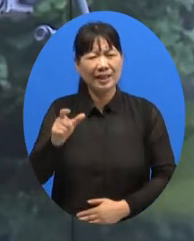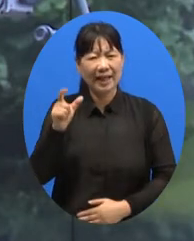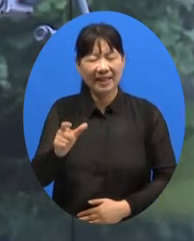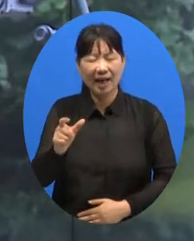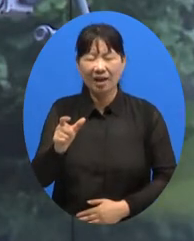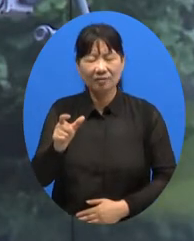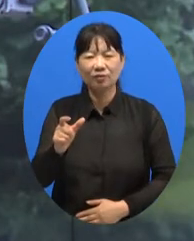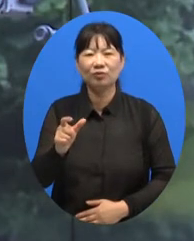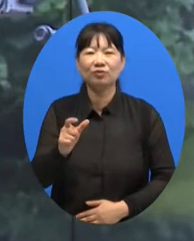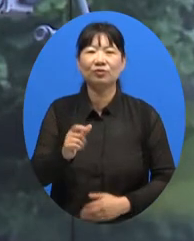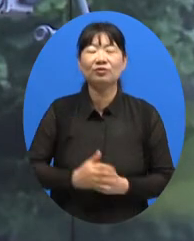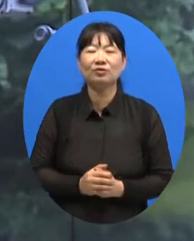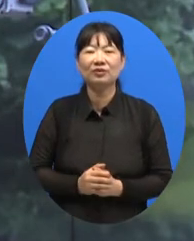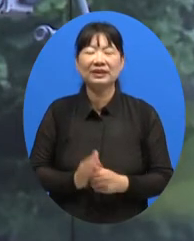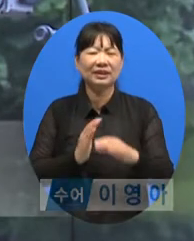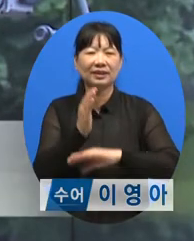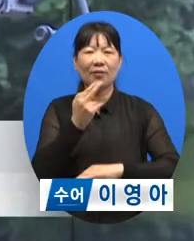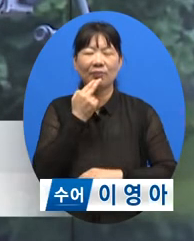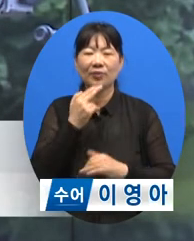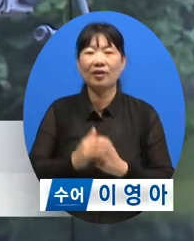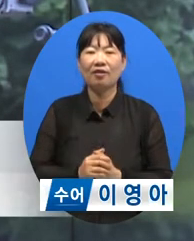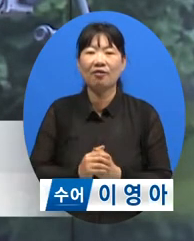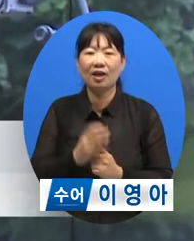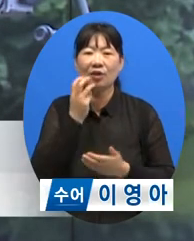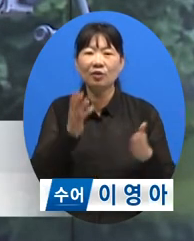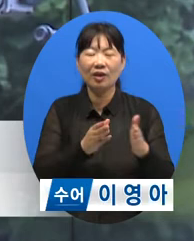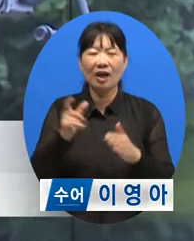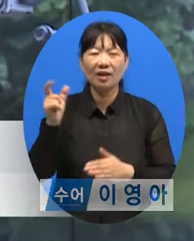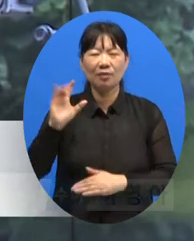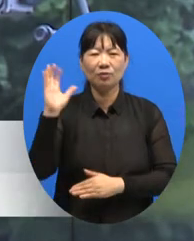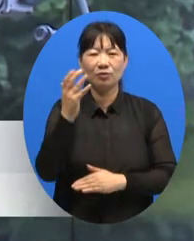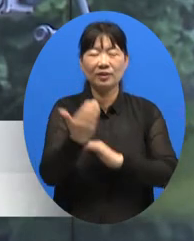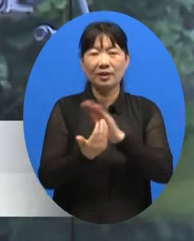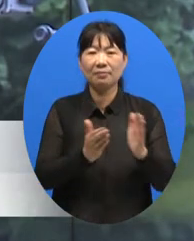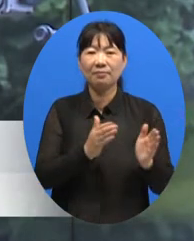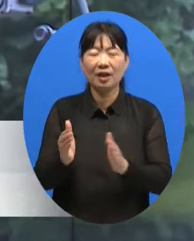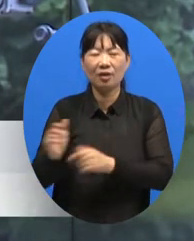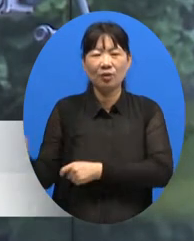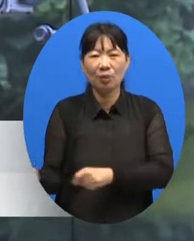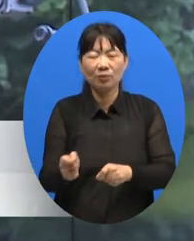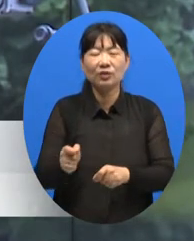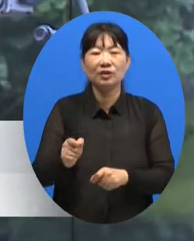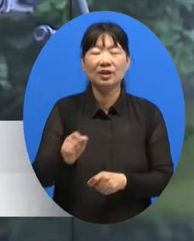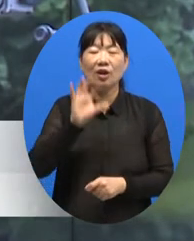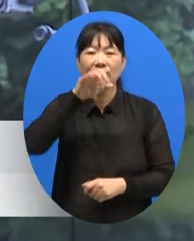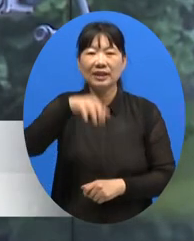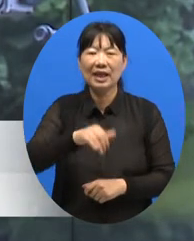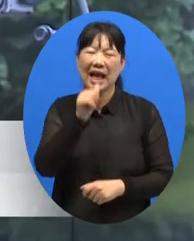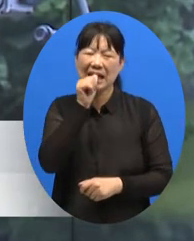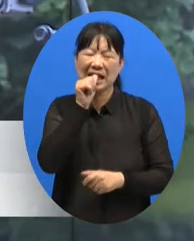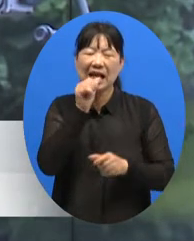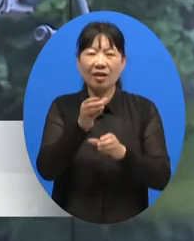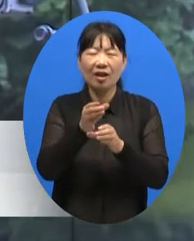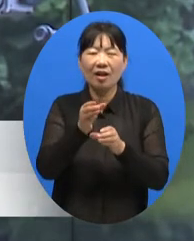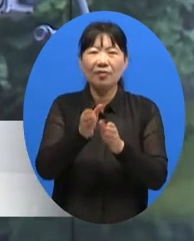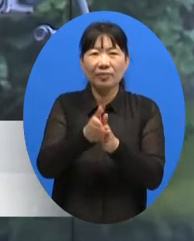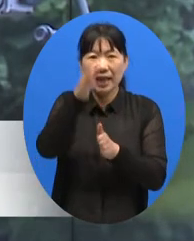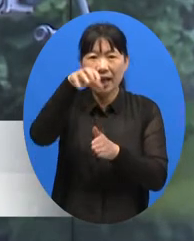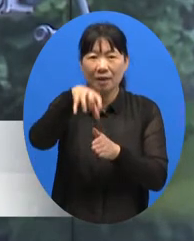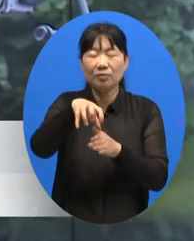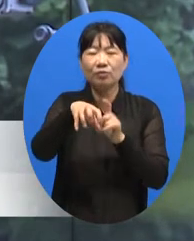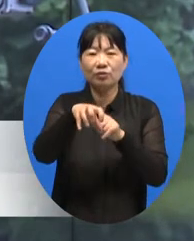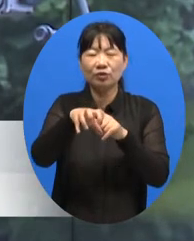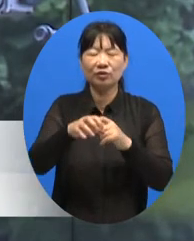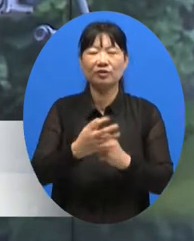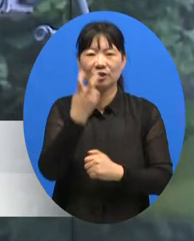안전은 아무리 강조해도 지나치지 않는다는 말이 있죠. 경기도가 강풍에 대비해 도내 골프 연습장의 철탑을 점검하고 있습니다.